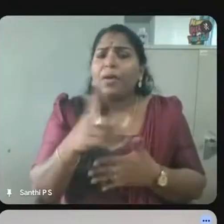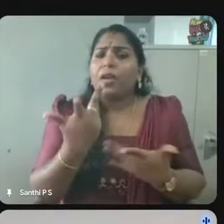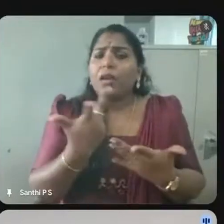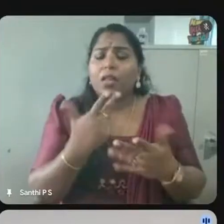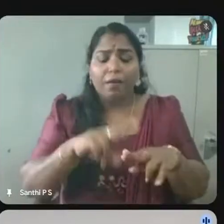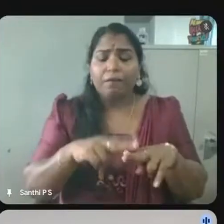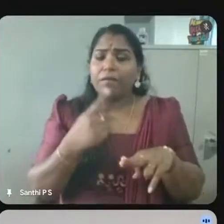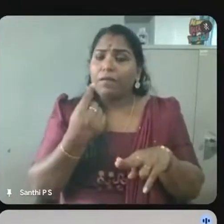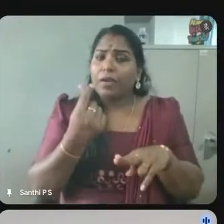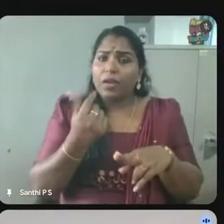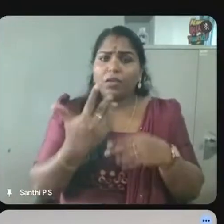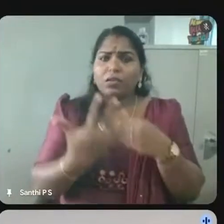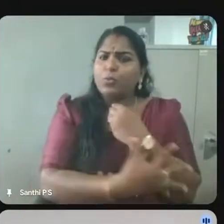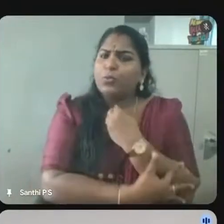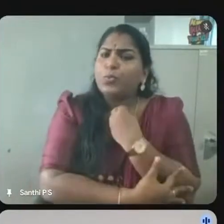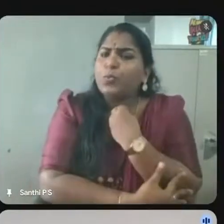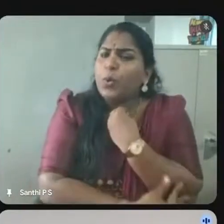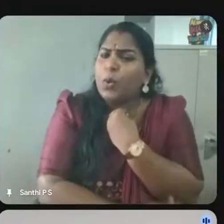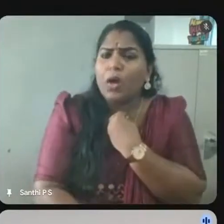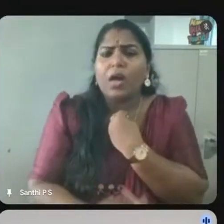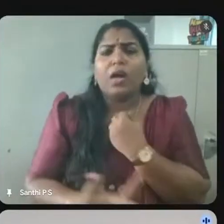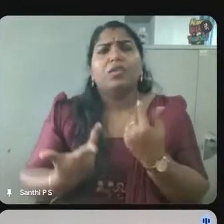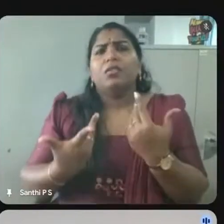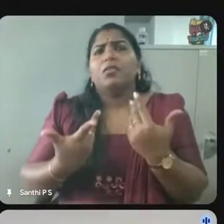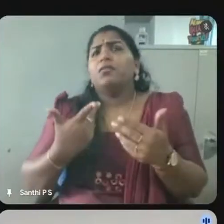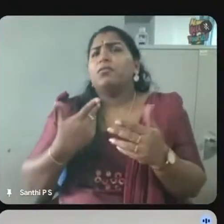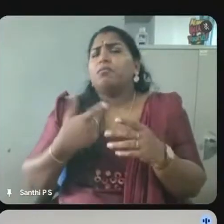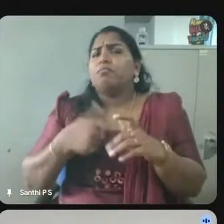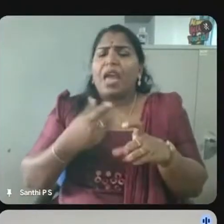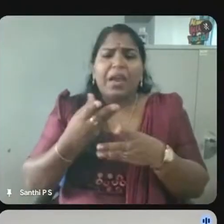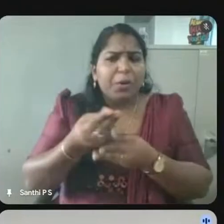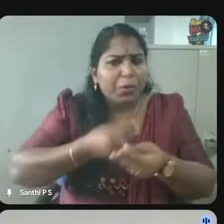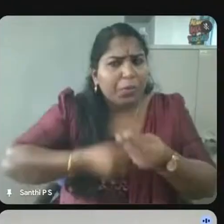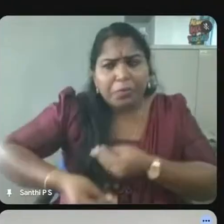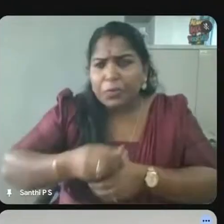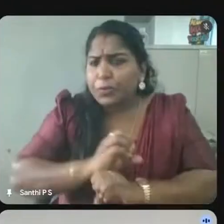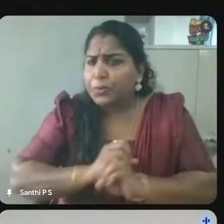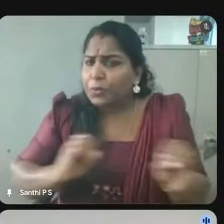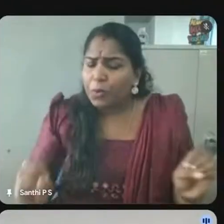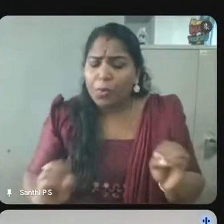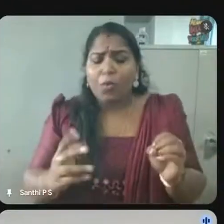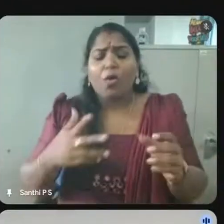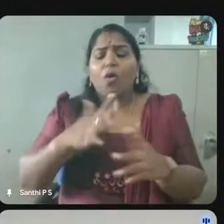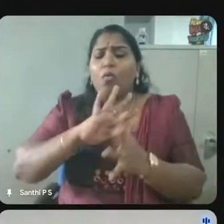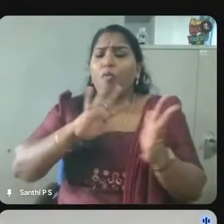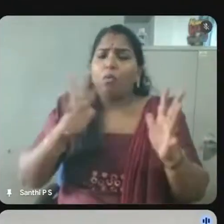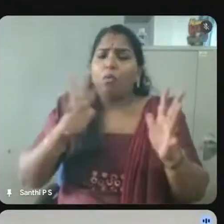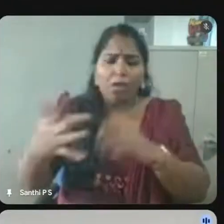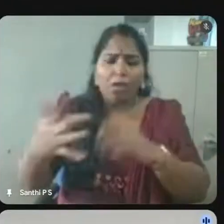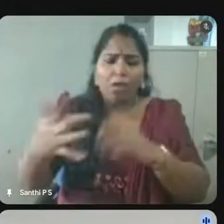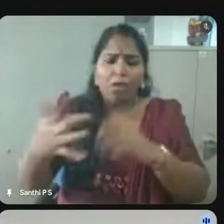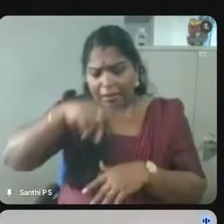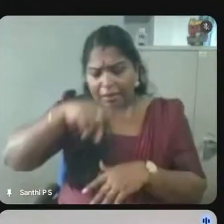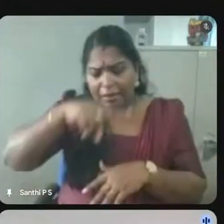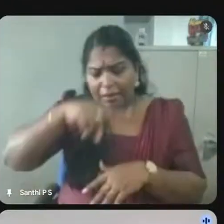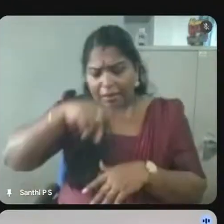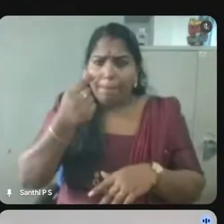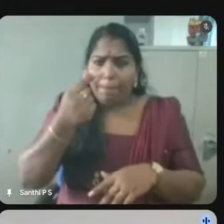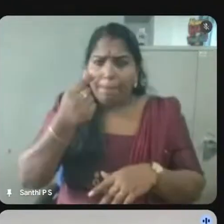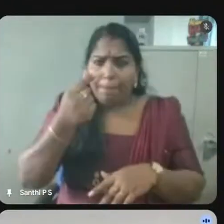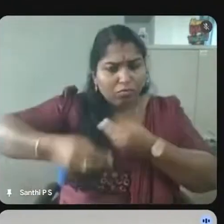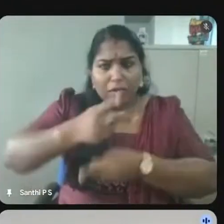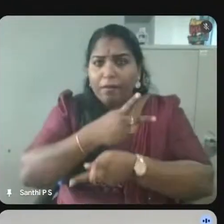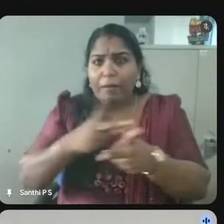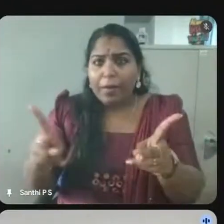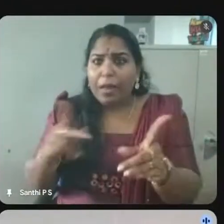സാമ്പത്തികമായിട്ടുള്ള ഒരു ബാധ്യത ഉണ്ടാക്കുന്നു ഓരോ രാജ്യത്തിനും ലോകമെമ്പാടും. എന്ന് മാത്രമല്ല ഇവരുടെ കാഴ്ചക്കുറവിന്റെ ചികിത്സയും